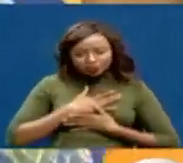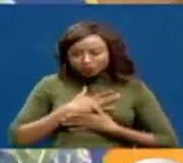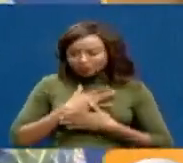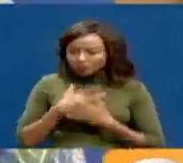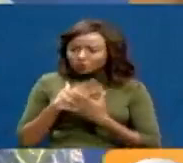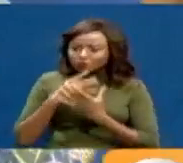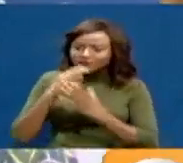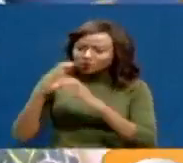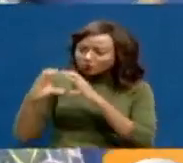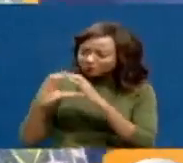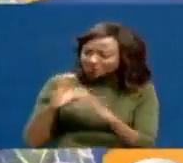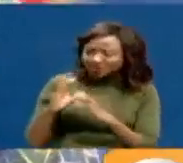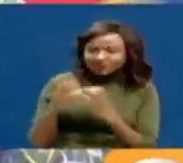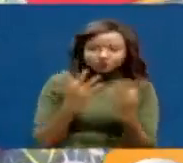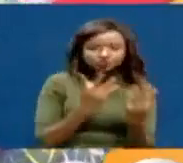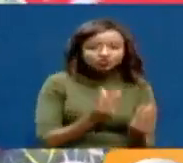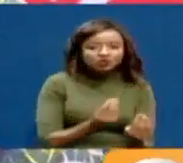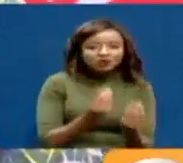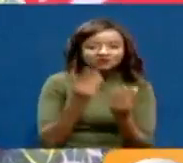tuwaongeleshe,